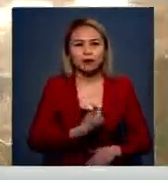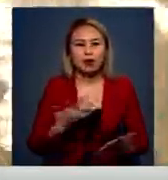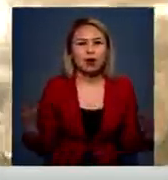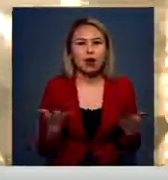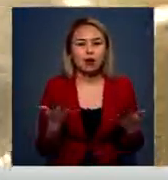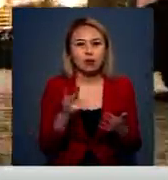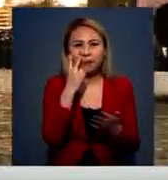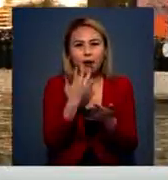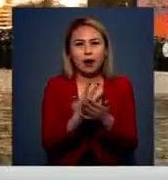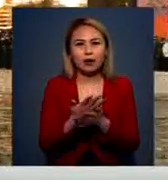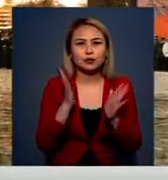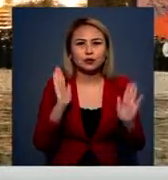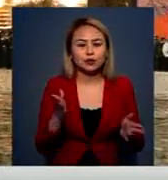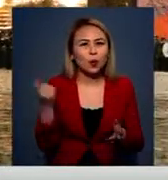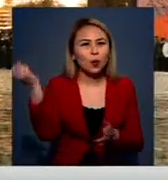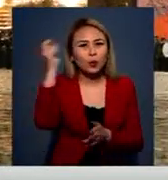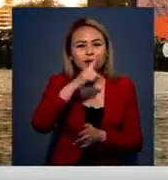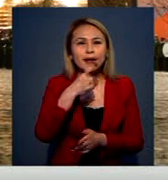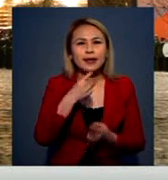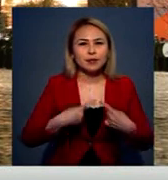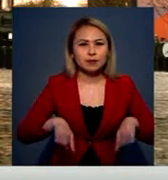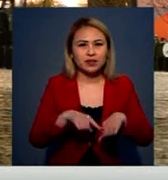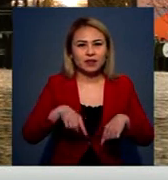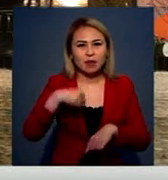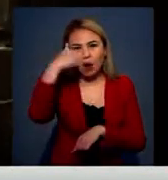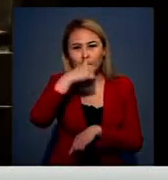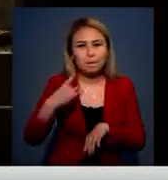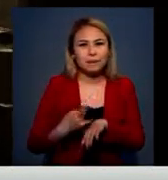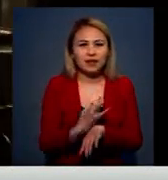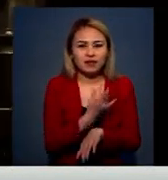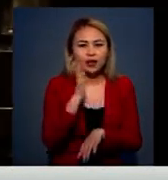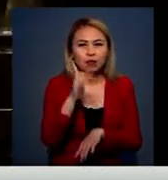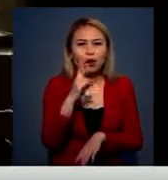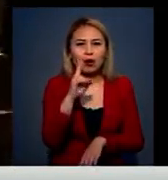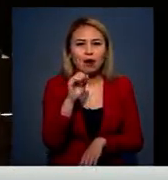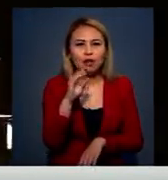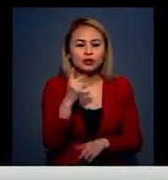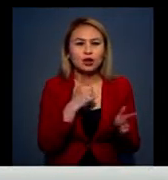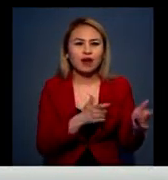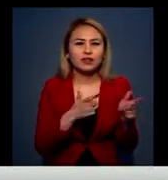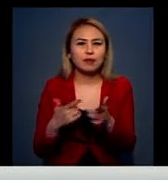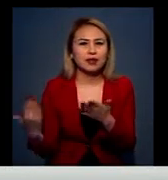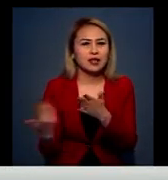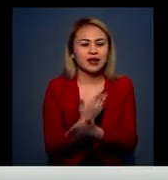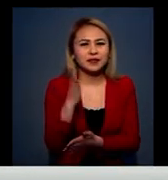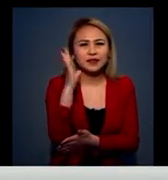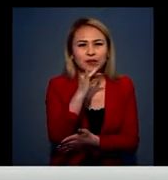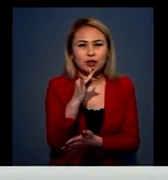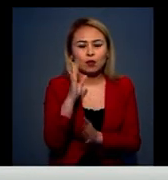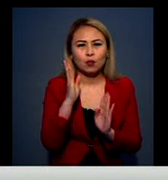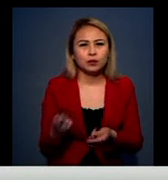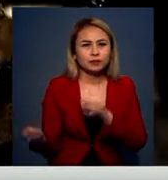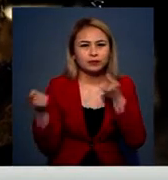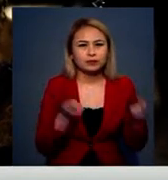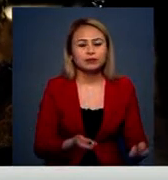тың дүние ұсынады? Мұны да анықтадық. Қызыл алаңда осы жылы алғаш рет Калашников автоматының жаңа түрі көпшілік назарына